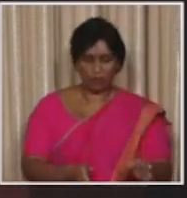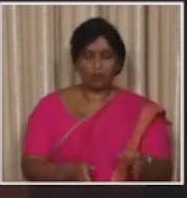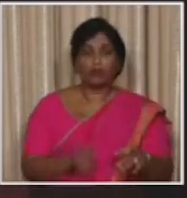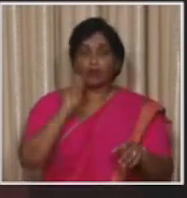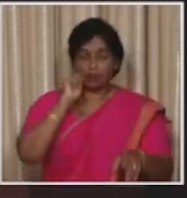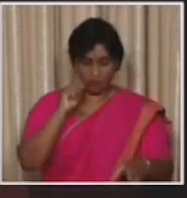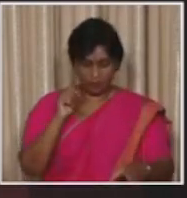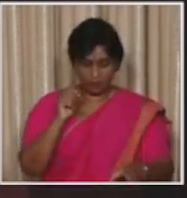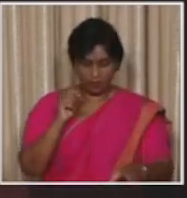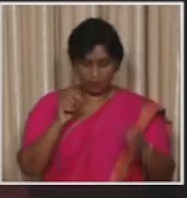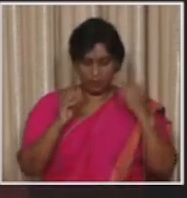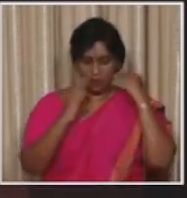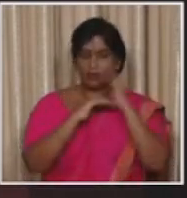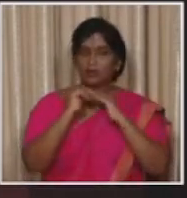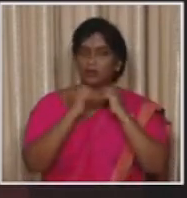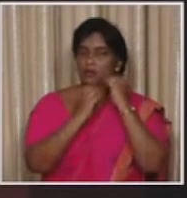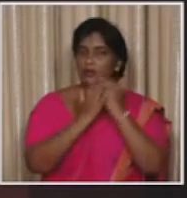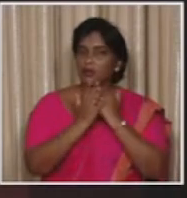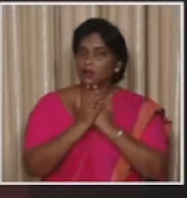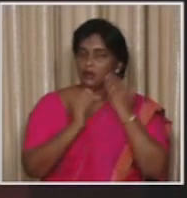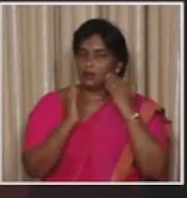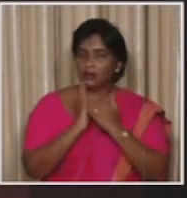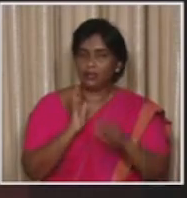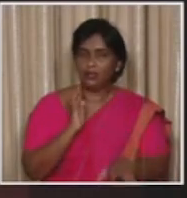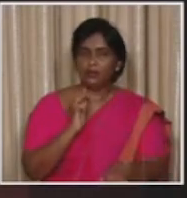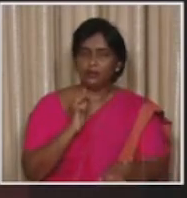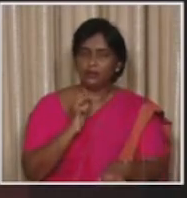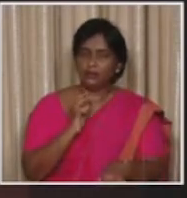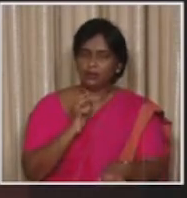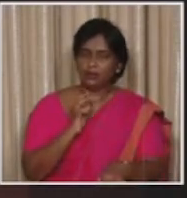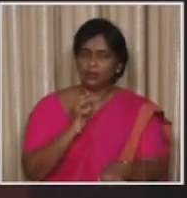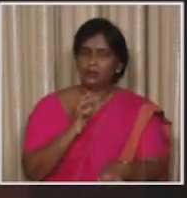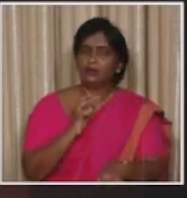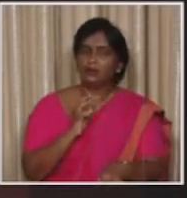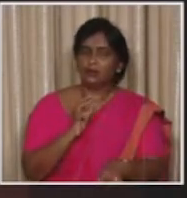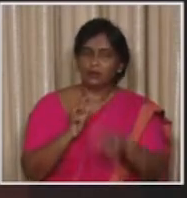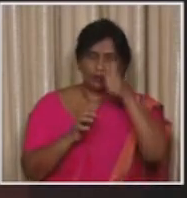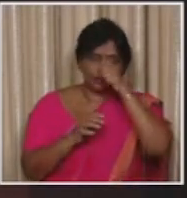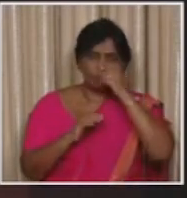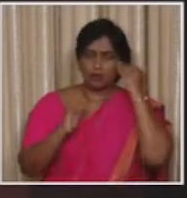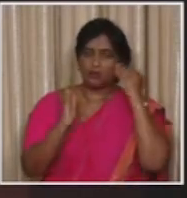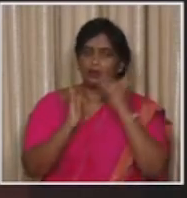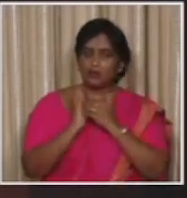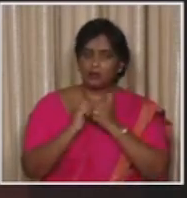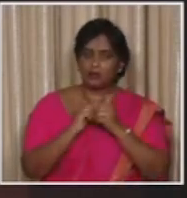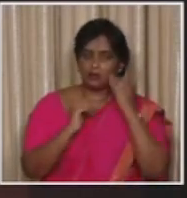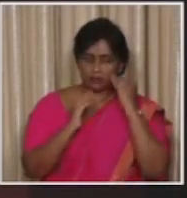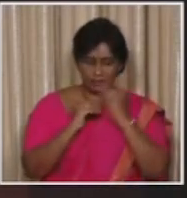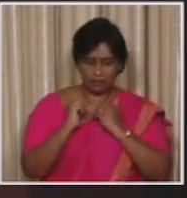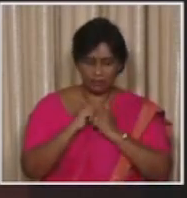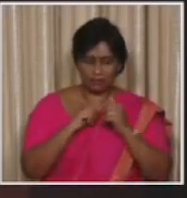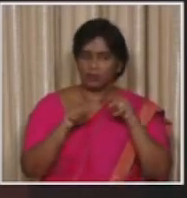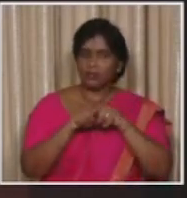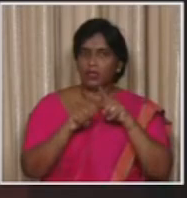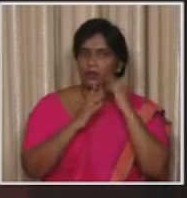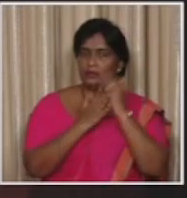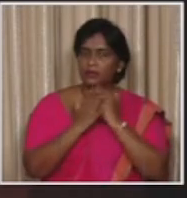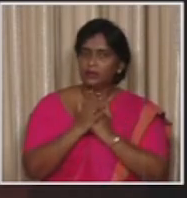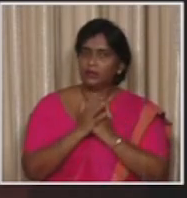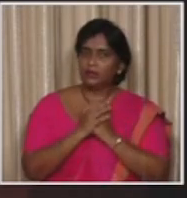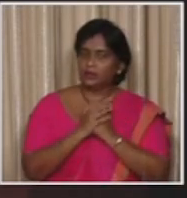කරන ජනතාවගේ විශ්‍රාමික අරමුදල් වලට pick pocket ගහන්න නැති මේ රටේ පොඩි මිනිහගේ බඩට වදින්නේ